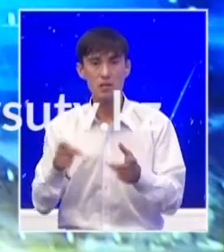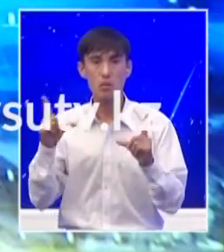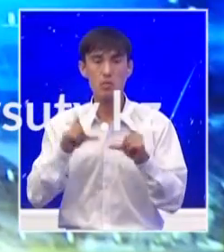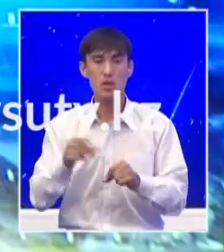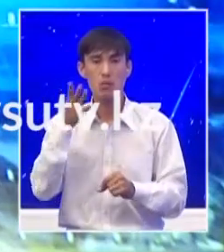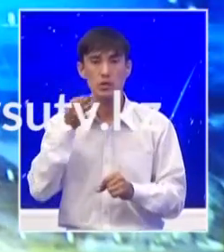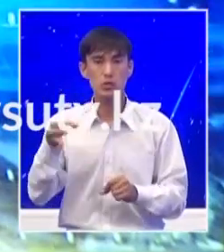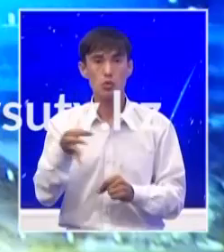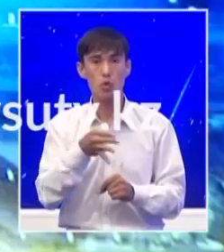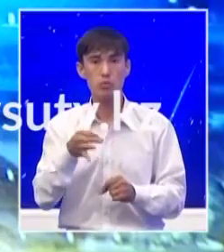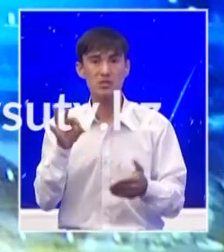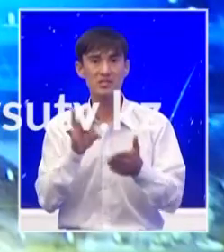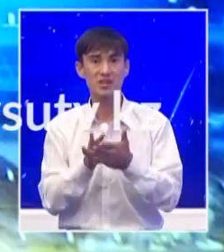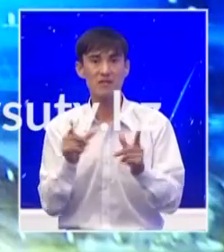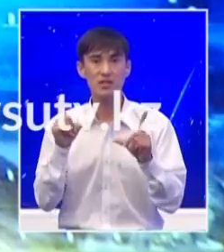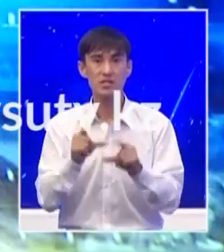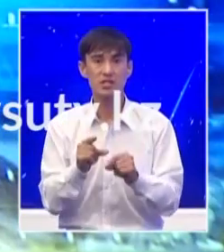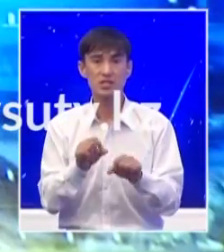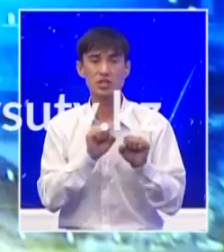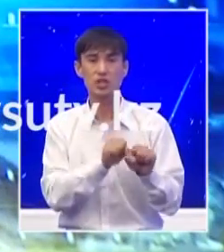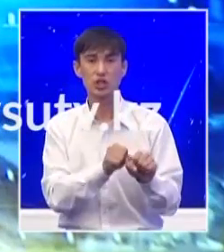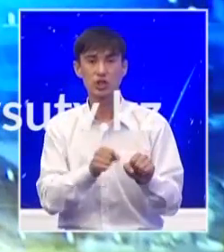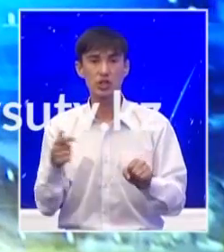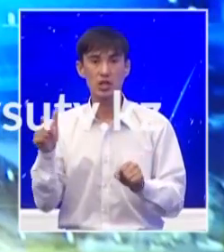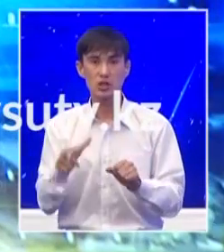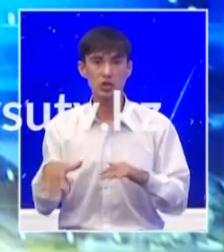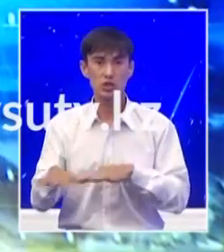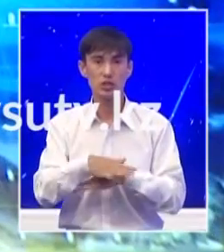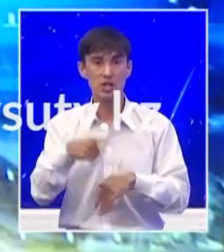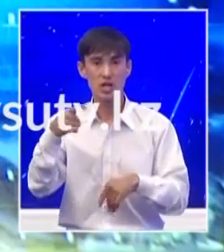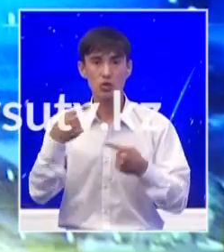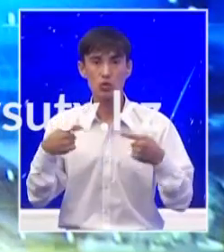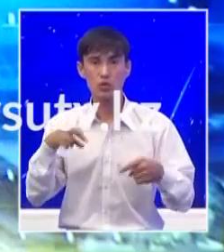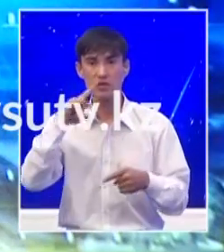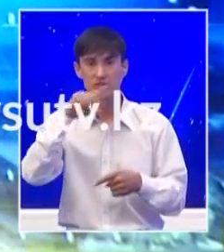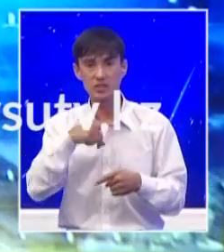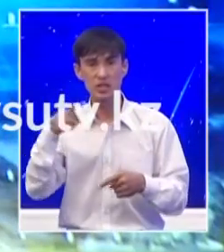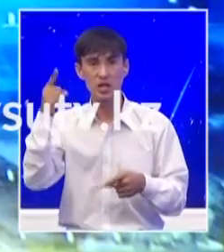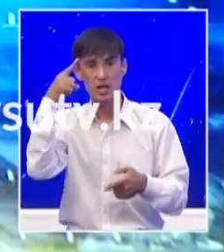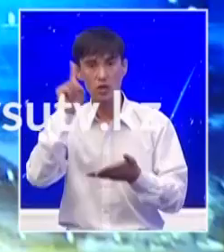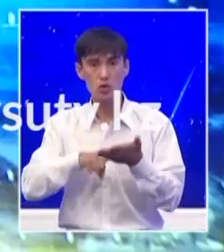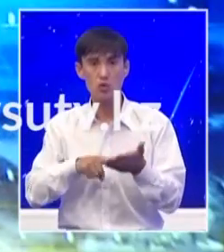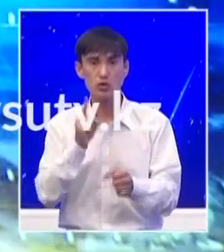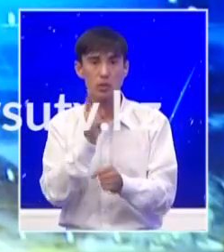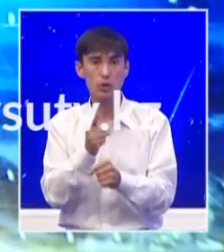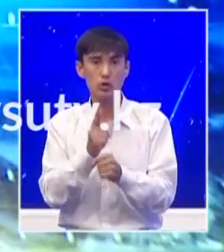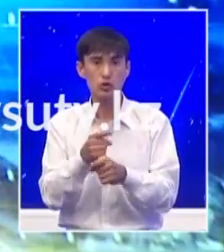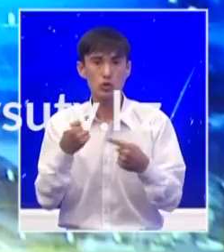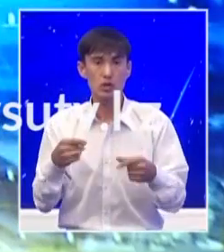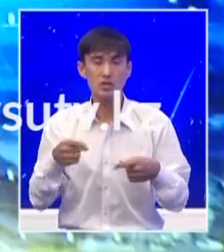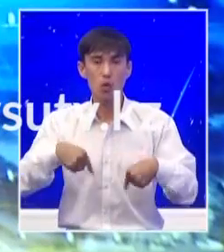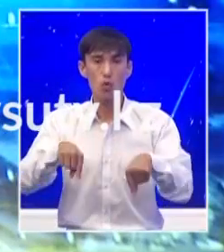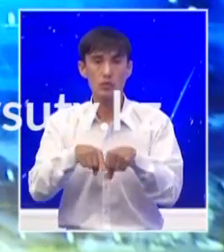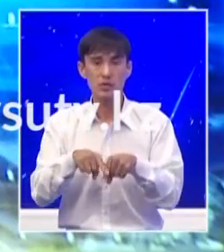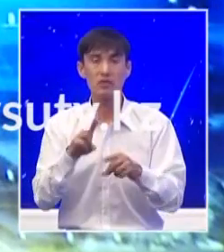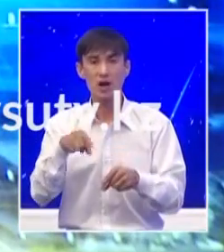Цель визита – защита граждан от влияния деструктивных религиозных организаций, запрещенных международным сообществом. Как